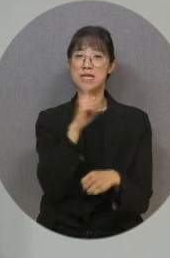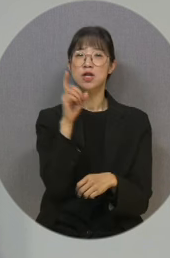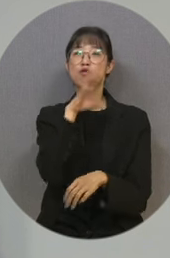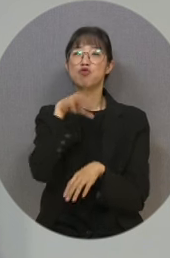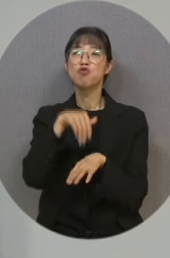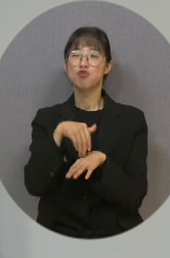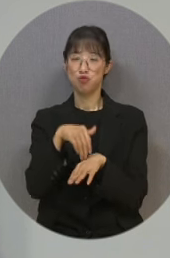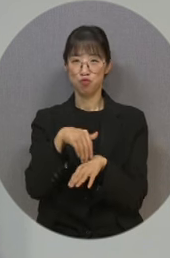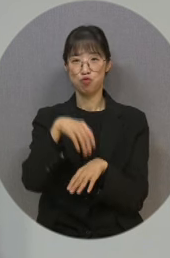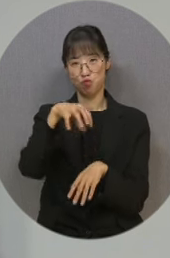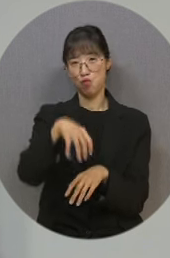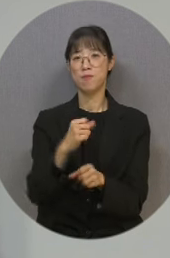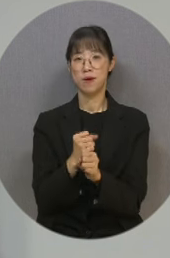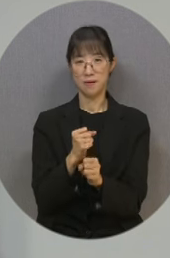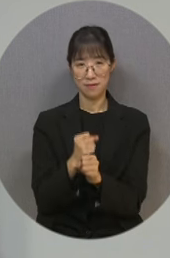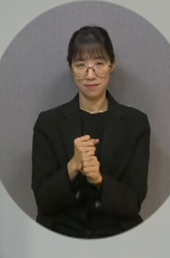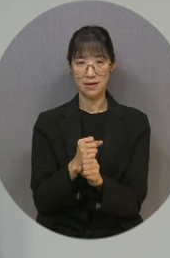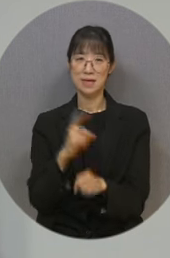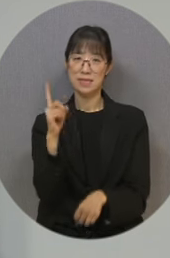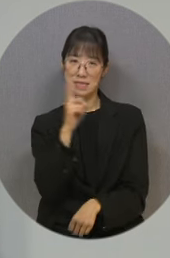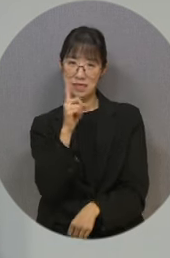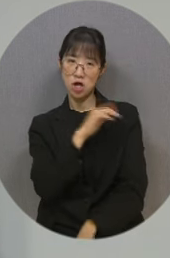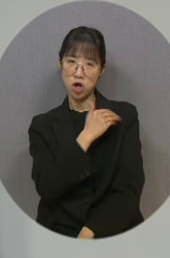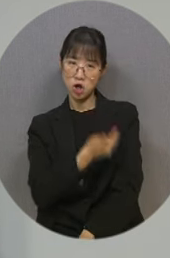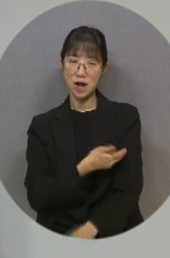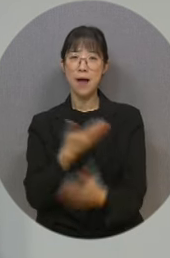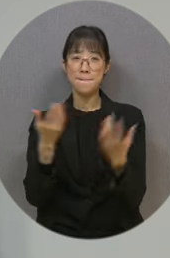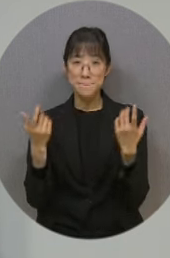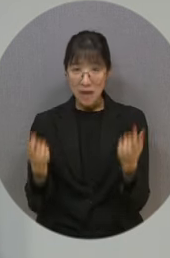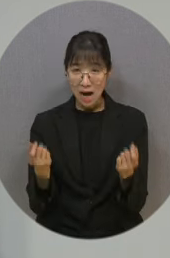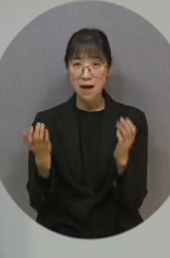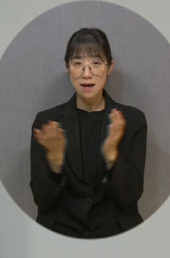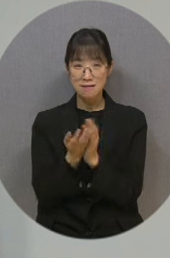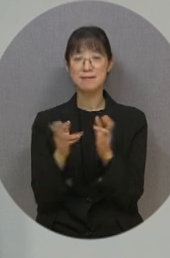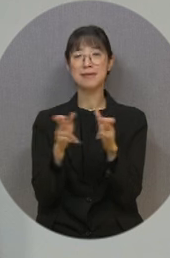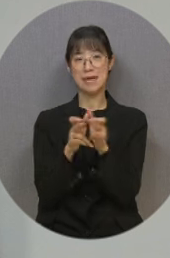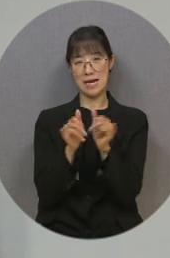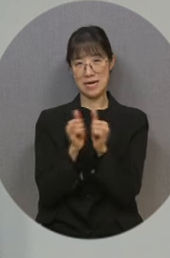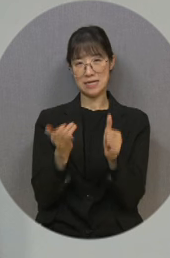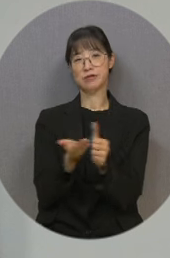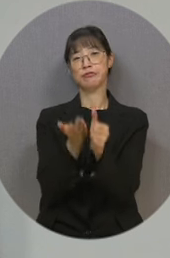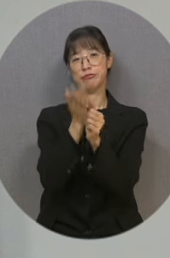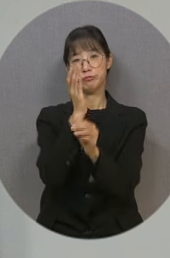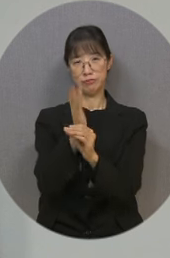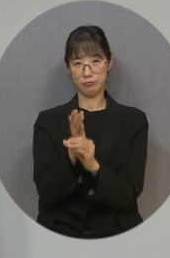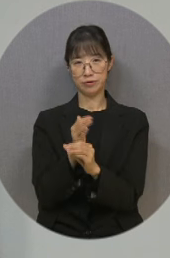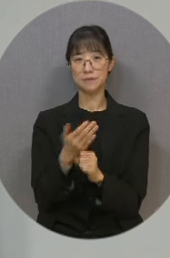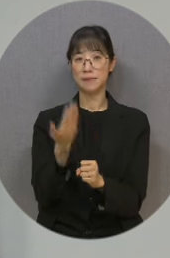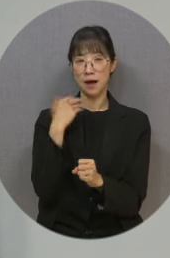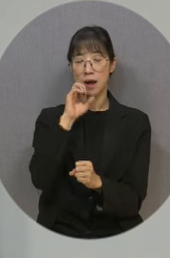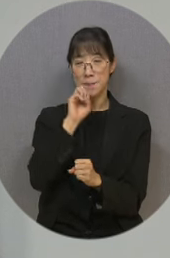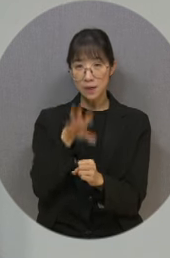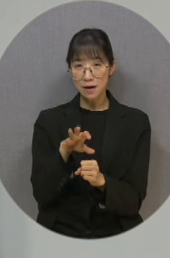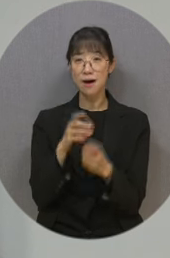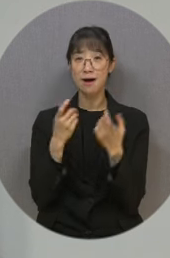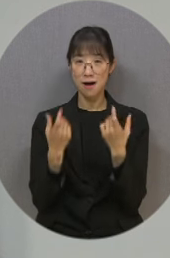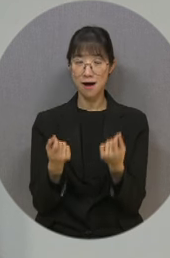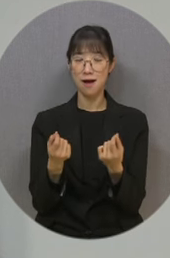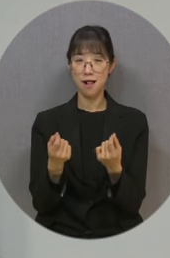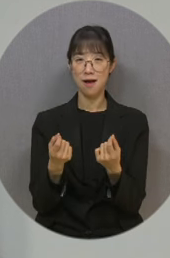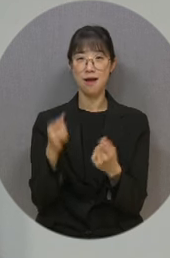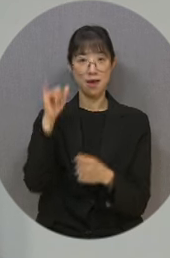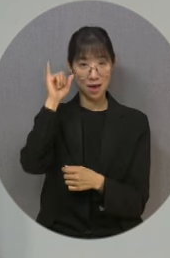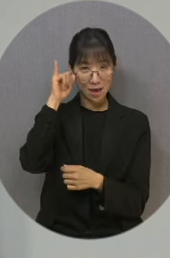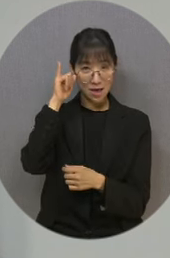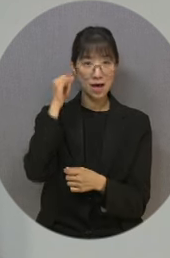센터를 만들어서이 디지털 역량에 맞는 장애인 이제 육성을 지금 하고 있는 과정이 있습니다 그래서 아까 말씀드린